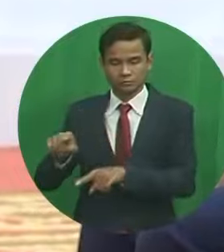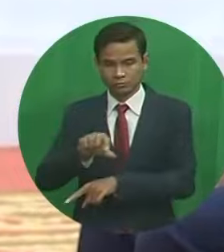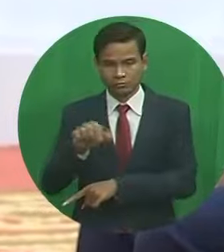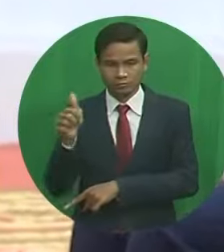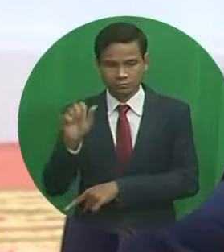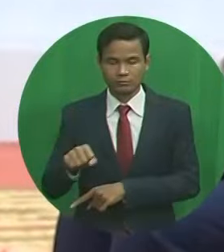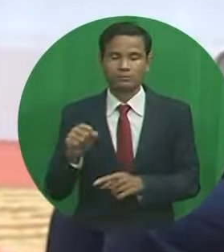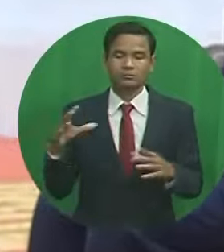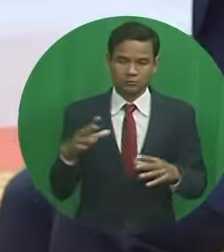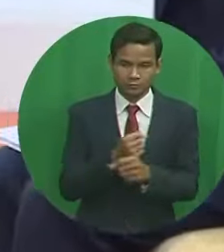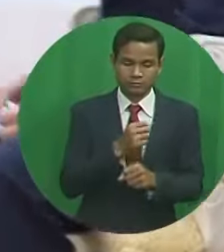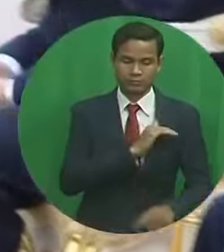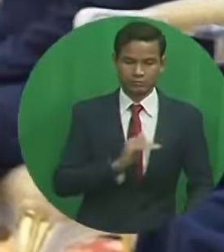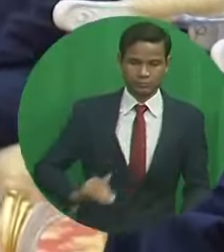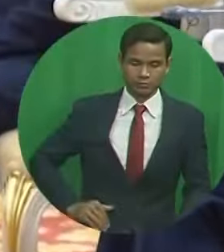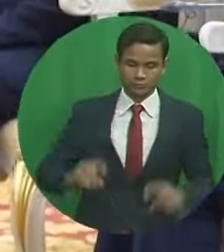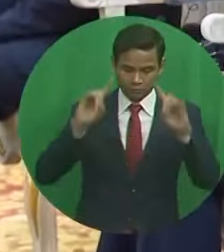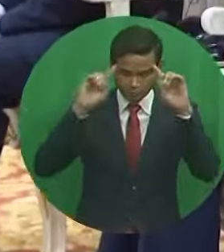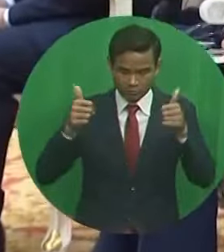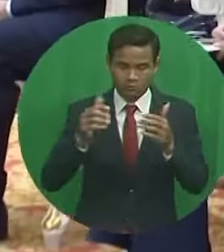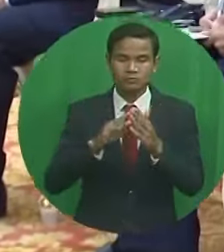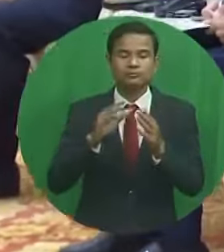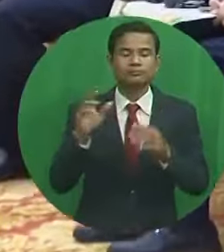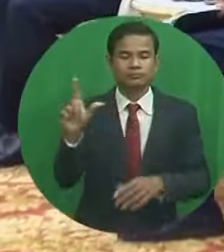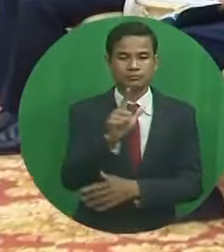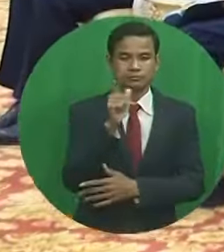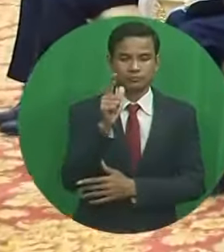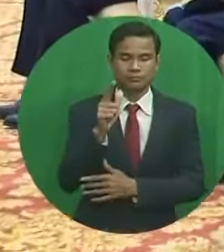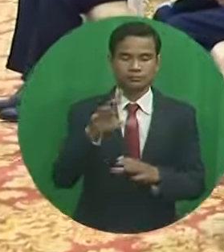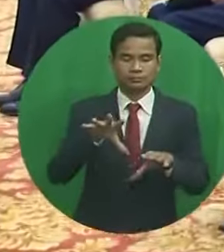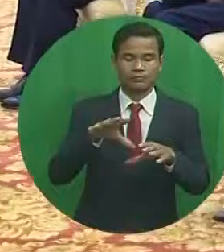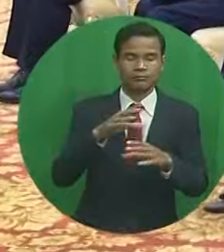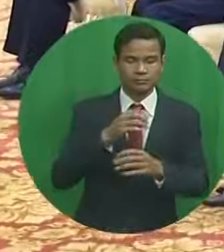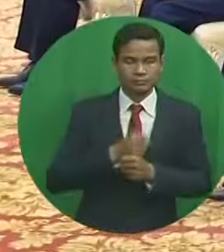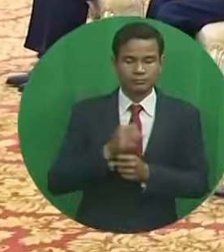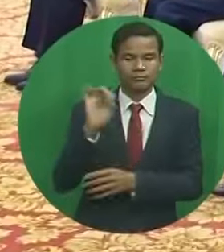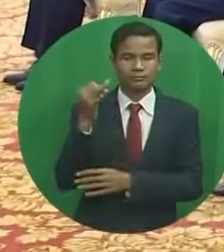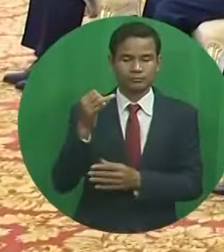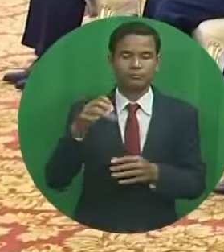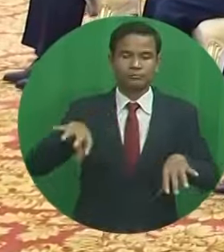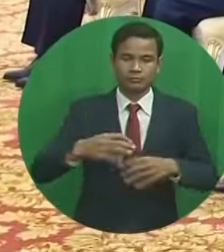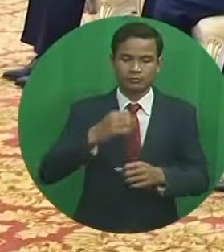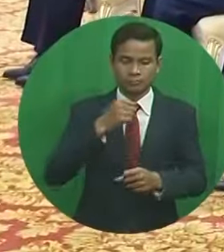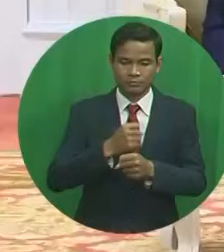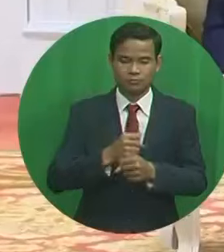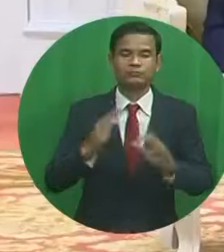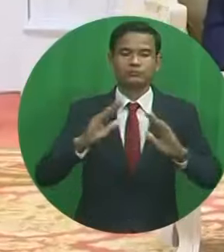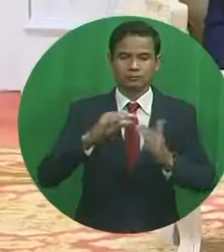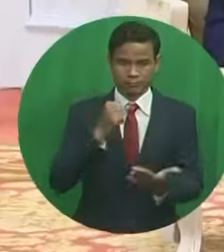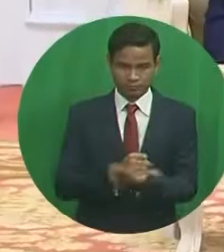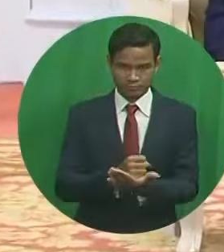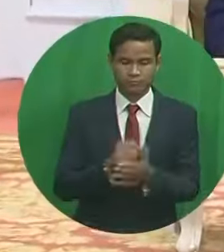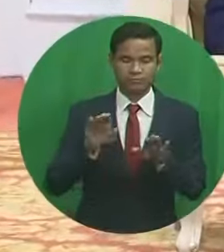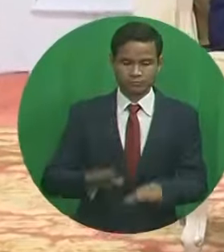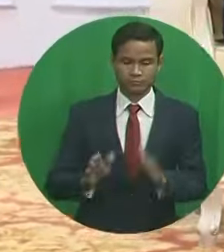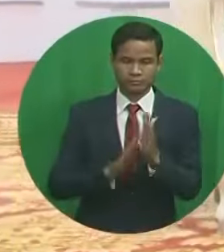ជាទីបញ្ចប់សម្ដេចថាបតីបានជូនពរឯកឧត្តមឯកអគ្គរដ្ឋទូតទទួលបានជោគជ័យក្នុងការបំពេញបេសកកម្មការទូតនៅព្រះ